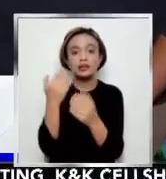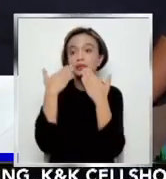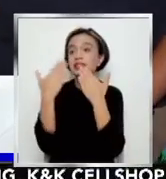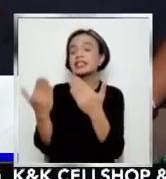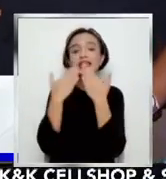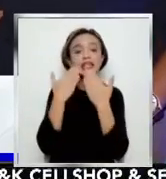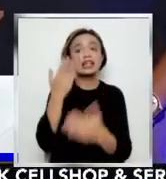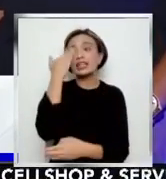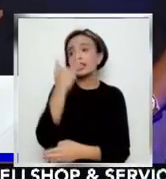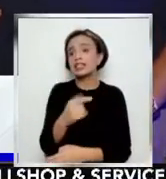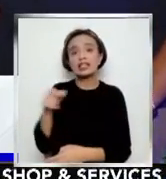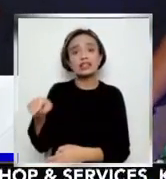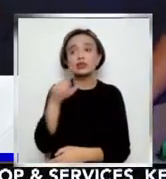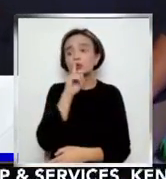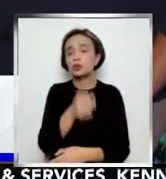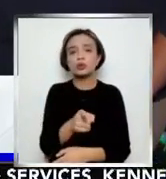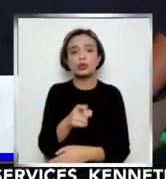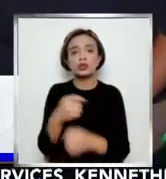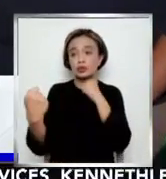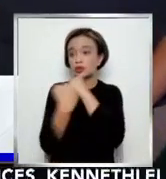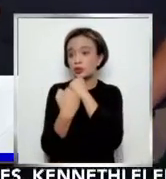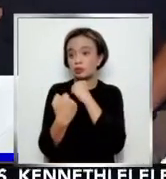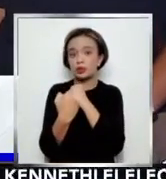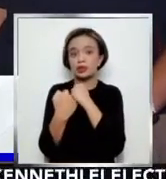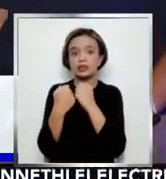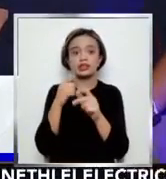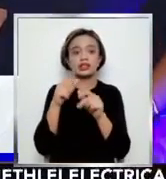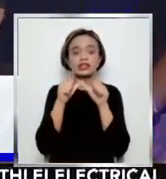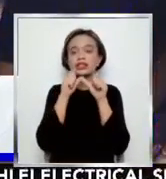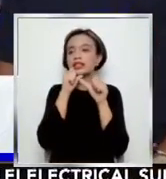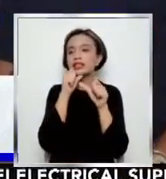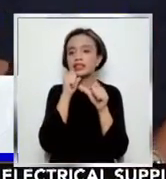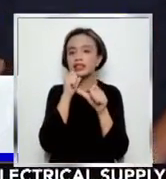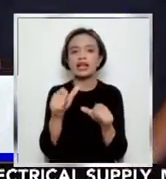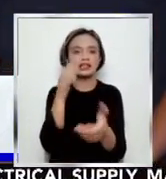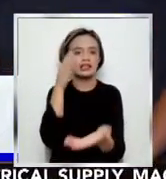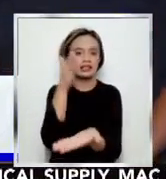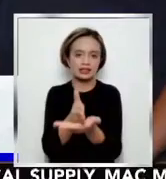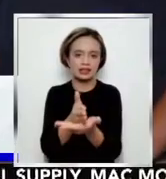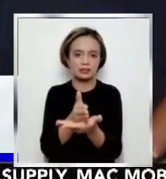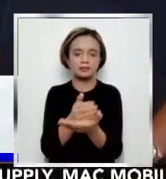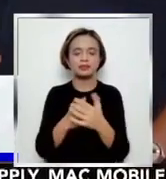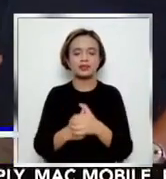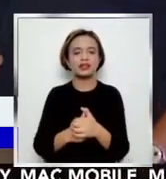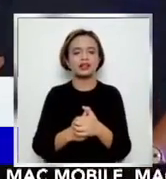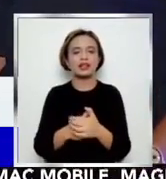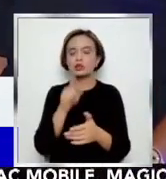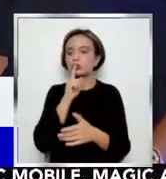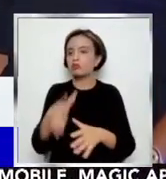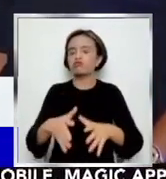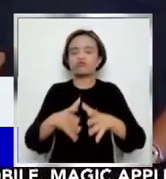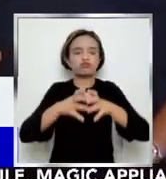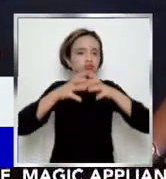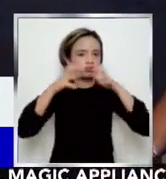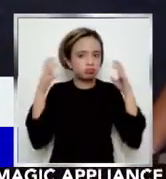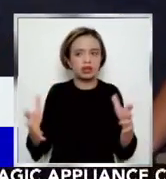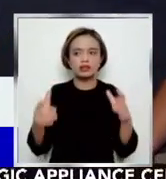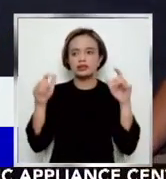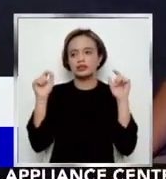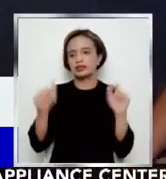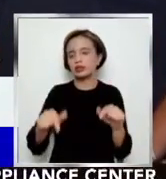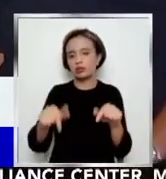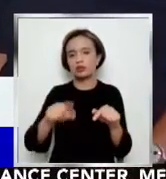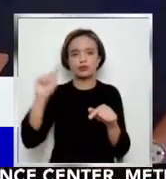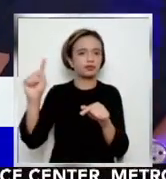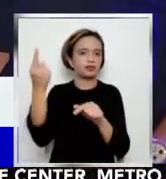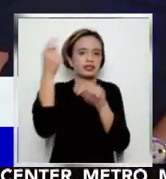talaga tumigil yung suporta ng Kapuso Brigade sa ating Kapuso Network. So very big thing ito na yung first announcement nito